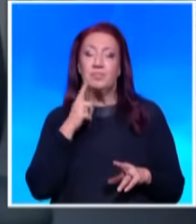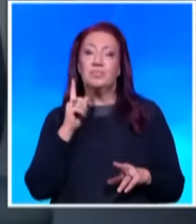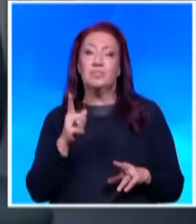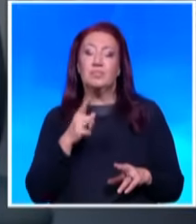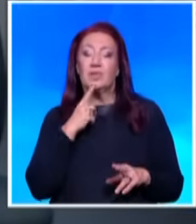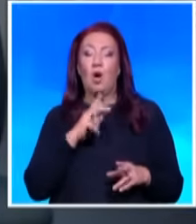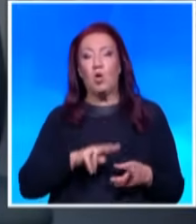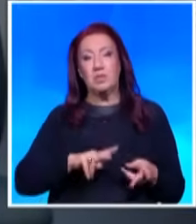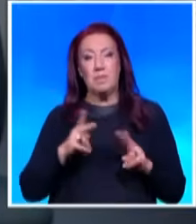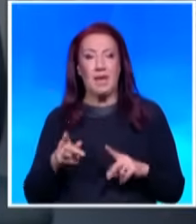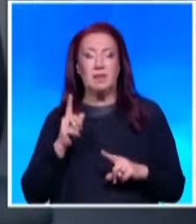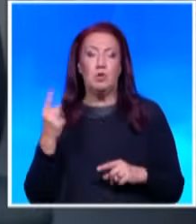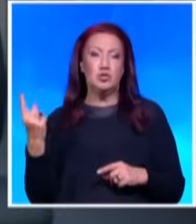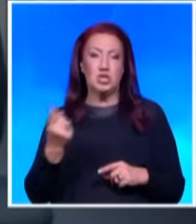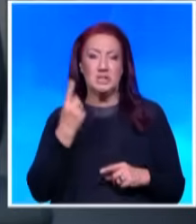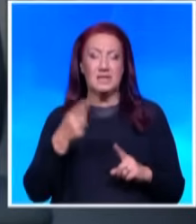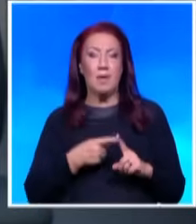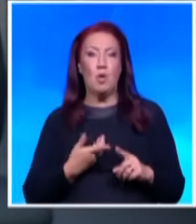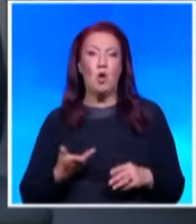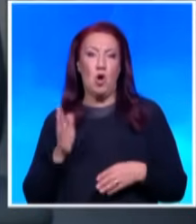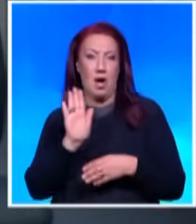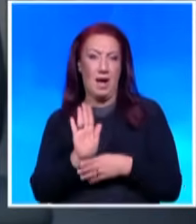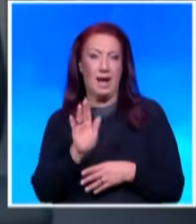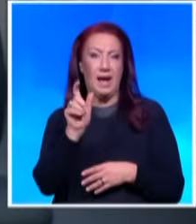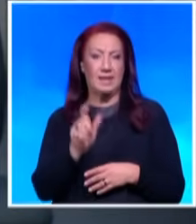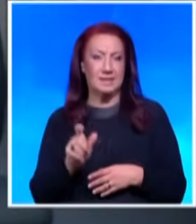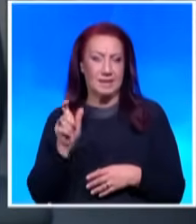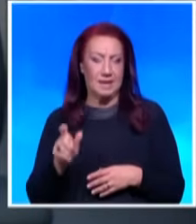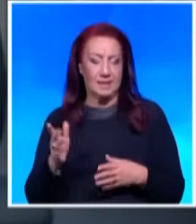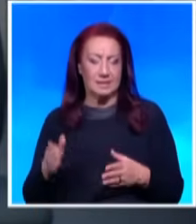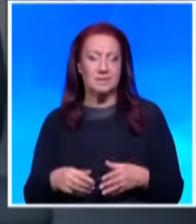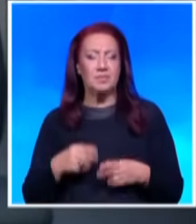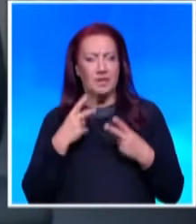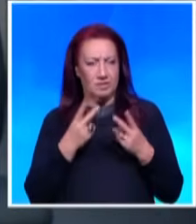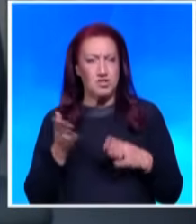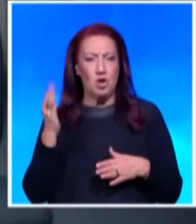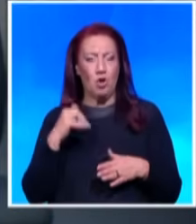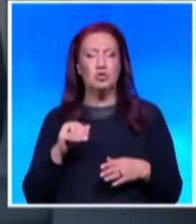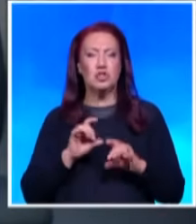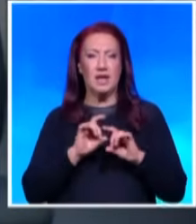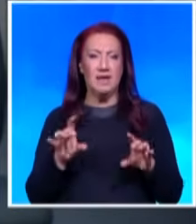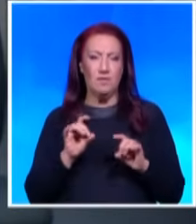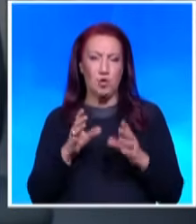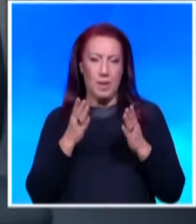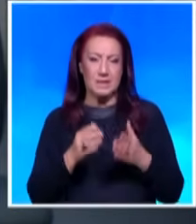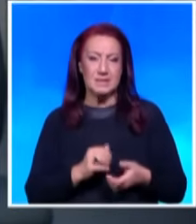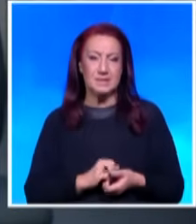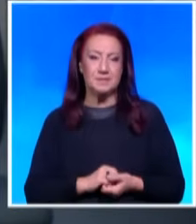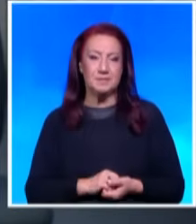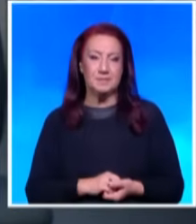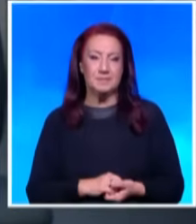или формации, които са имали кандидати на изборите. Но цялата информация събрахме с колегите Маргарита Стефанова и Рени